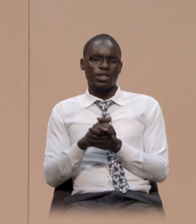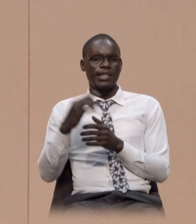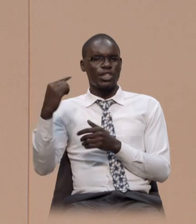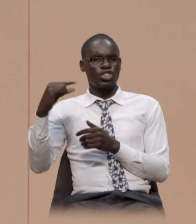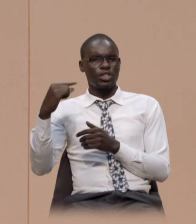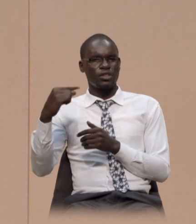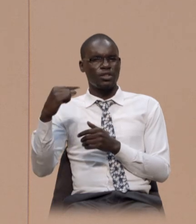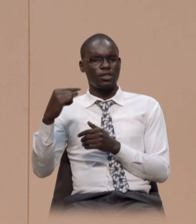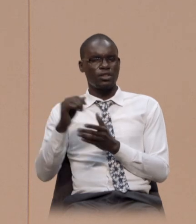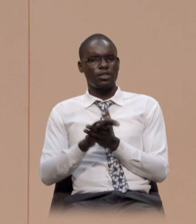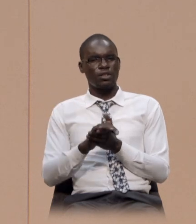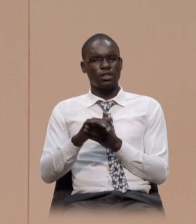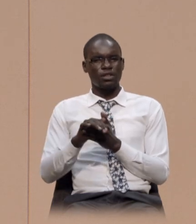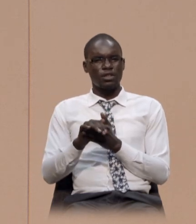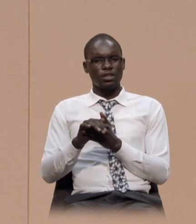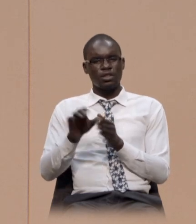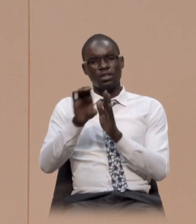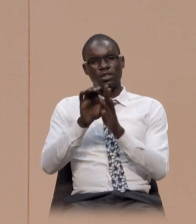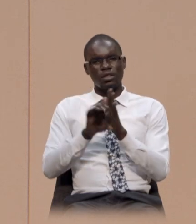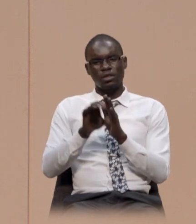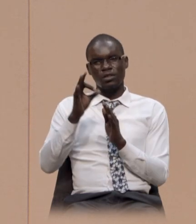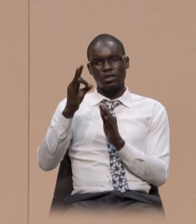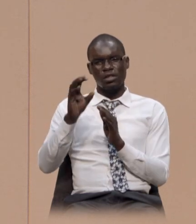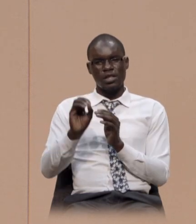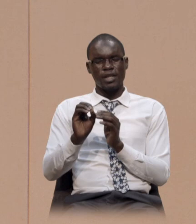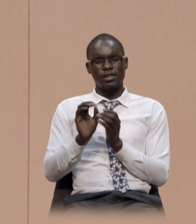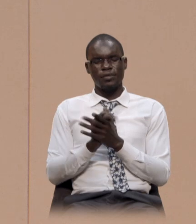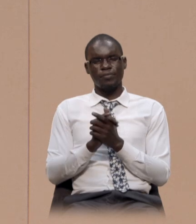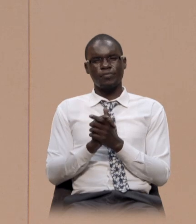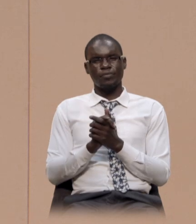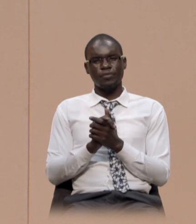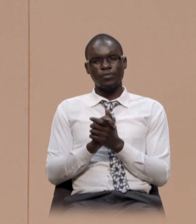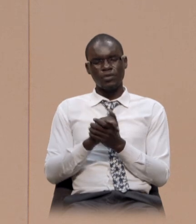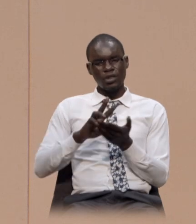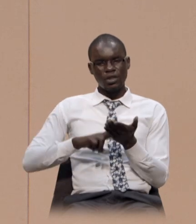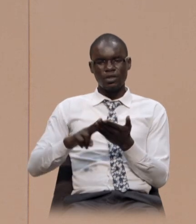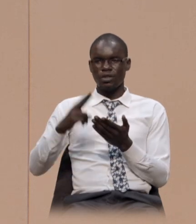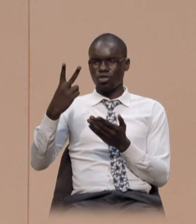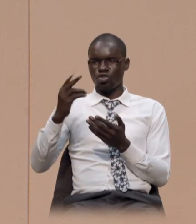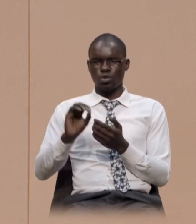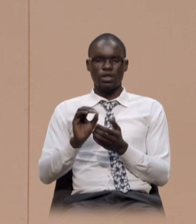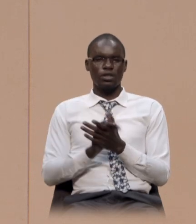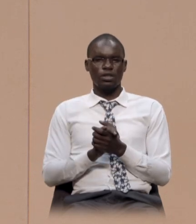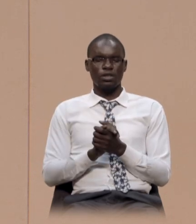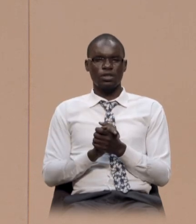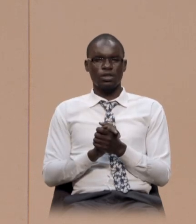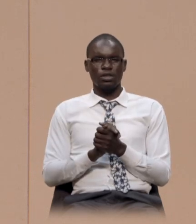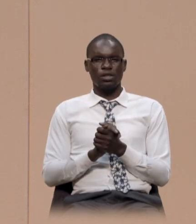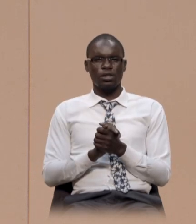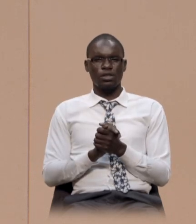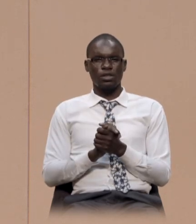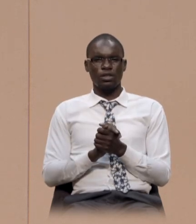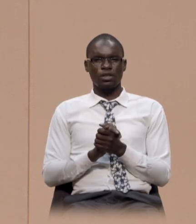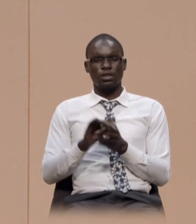Mwanzo 30. Kitabu cha Mwanzo 30 fungu la 20. Biblia inasema jambo.